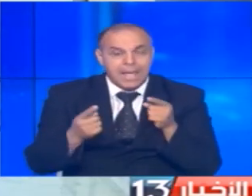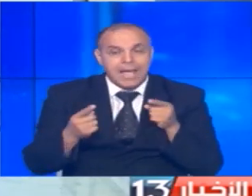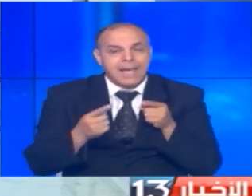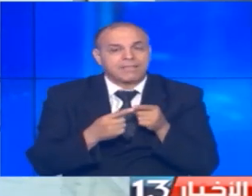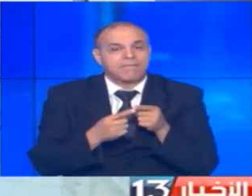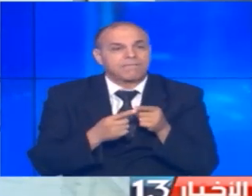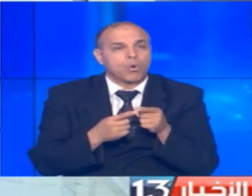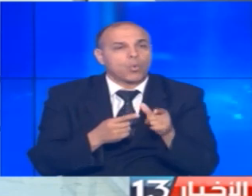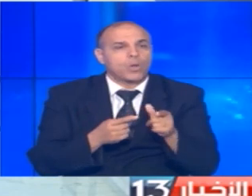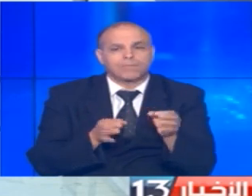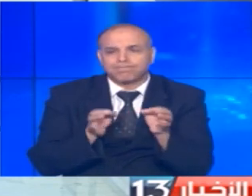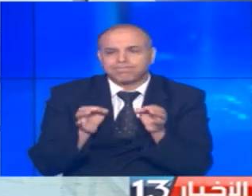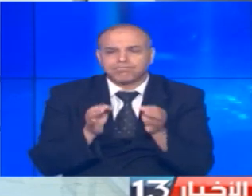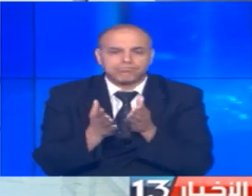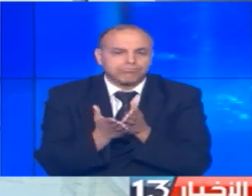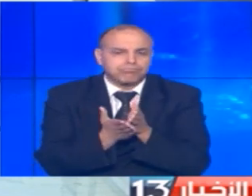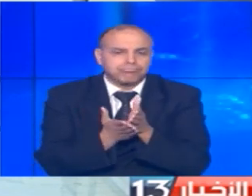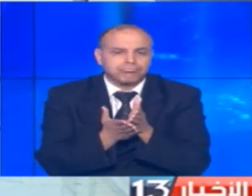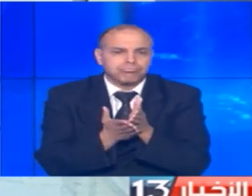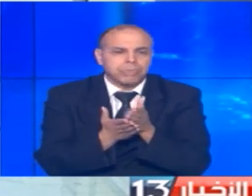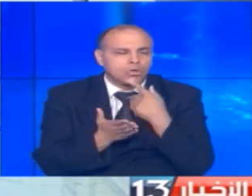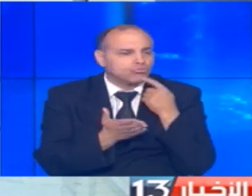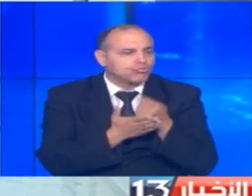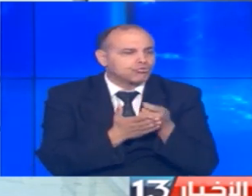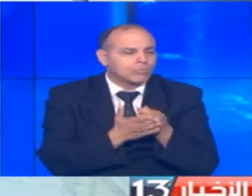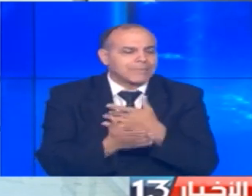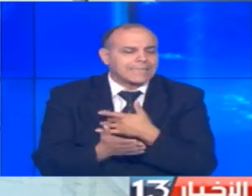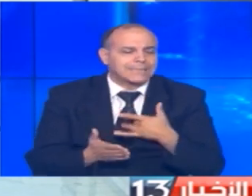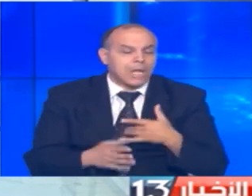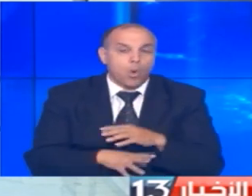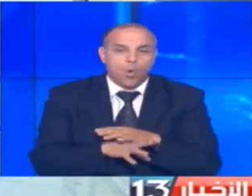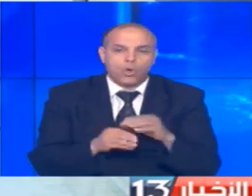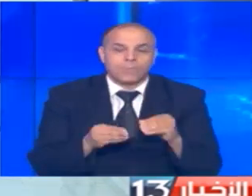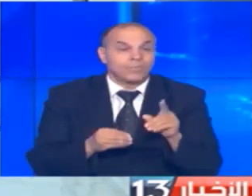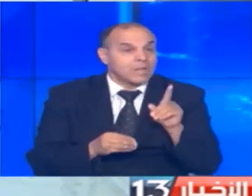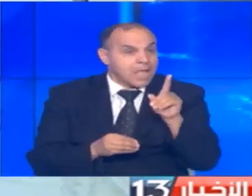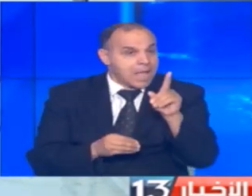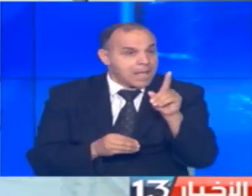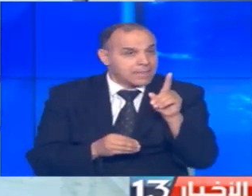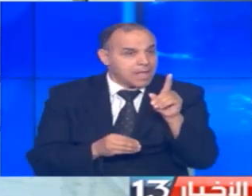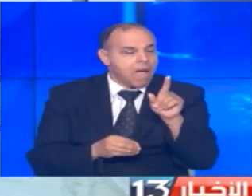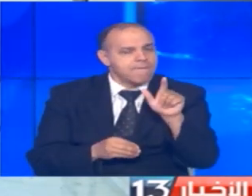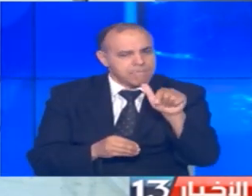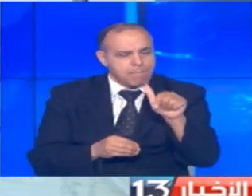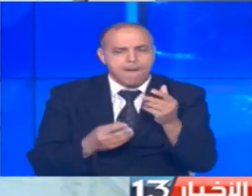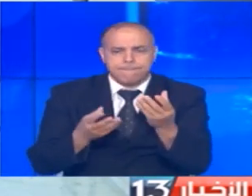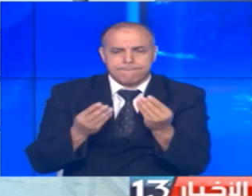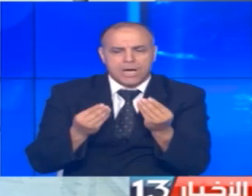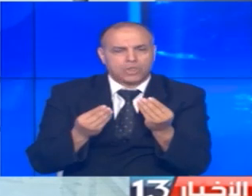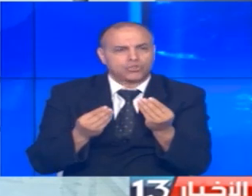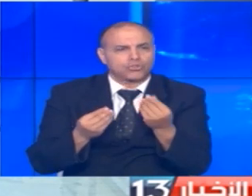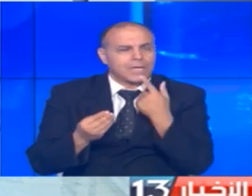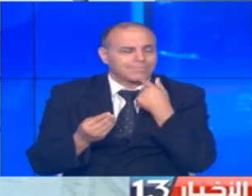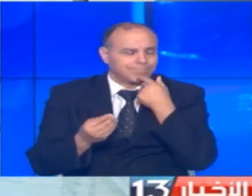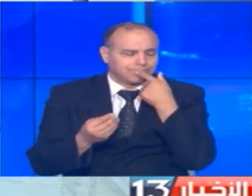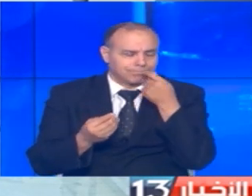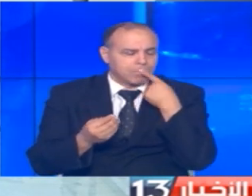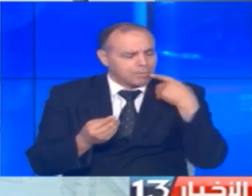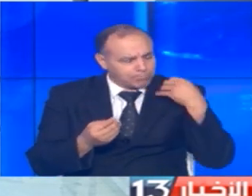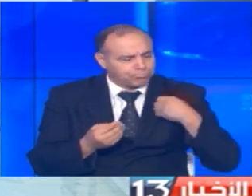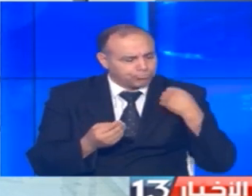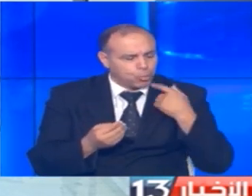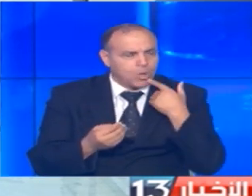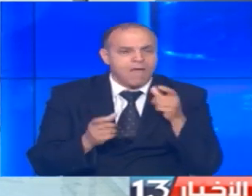إلى إرساء الحوكمة الرشيدة في مستلزمات القطاع الصحي بتونس، ولدينا العديد من الالتزامات مع